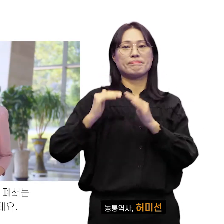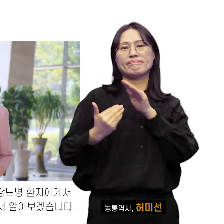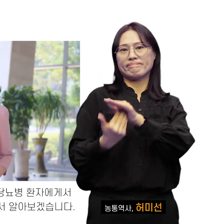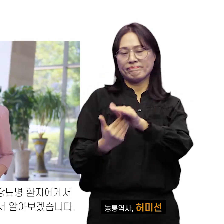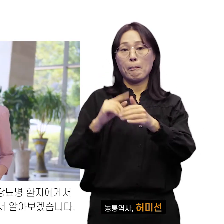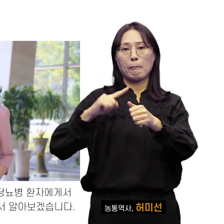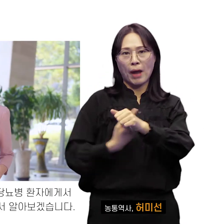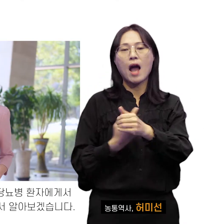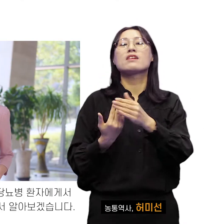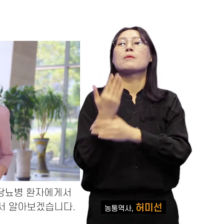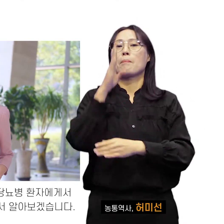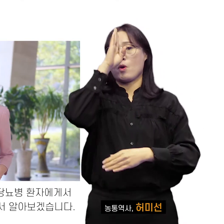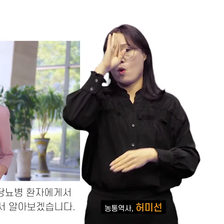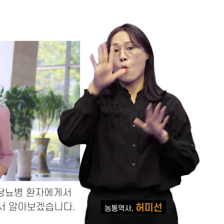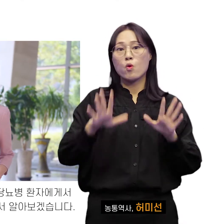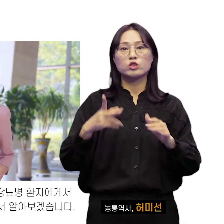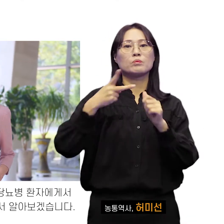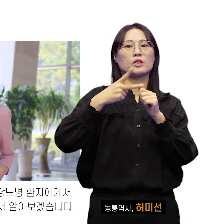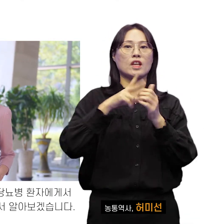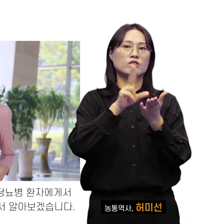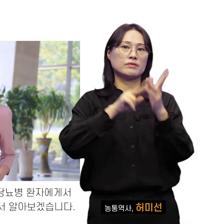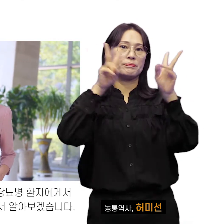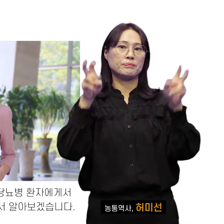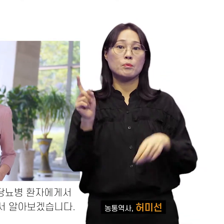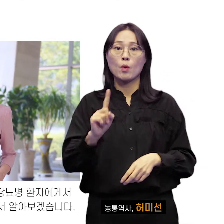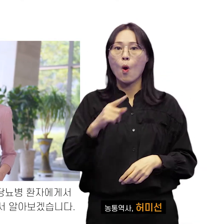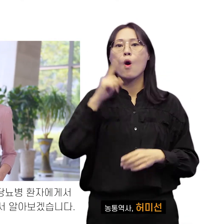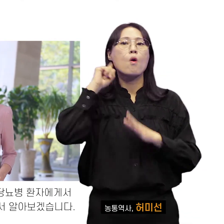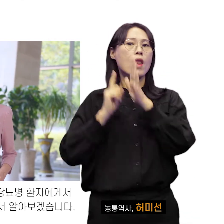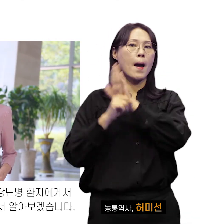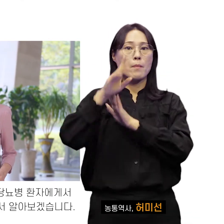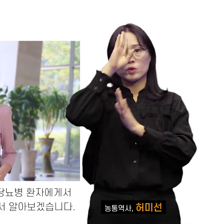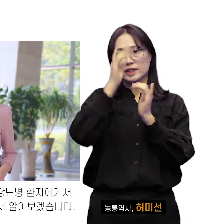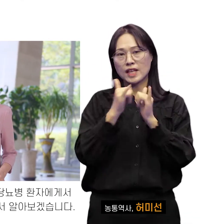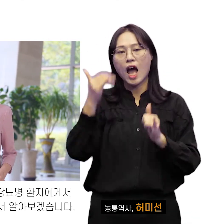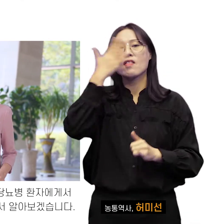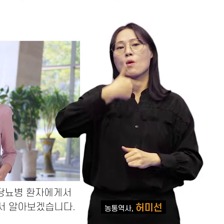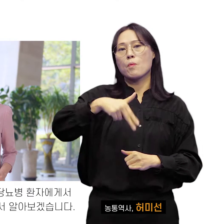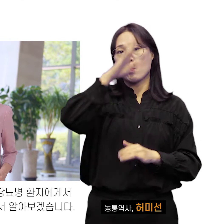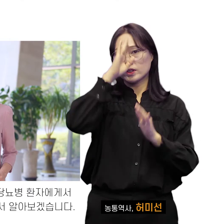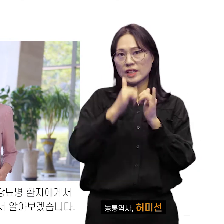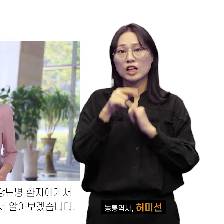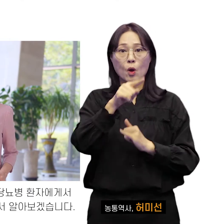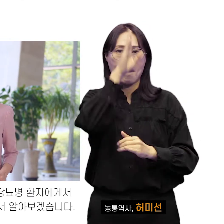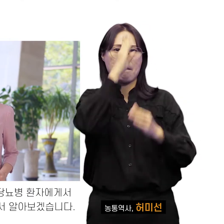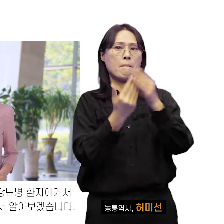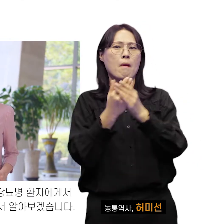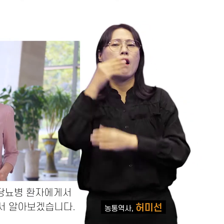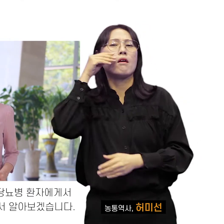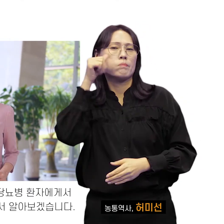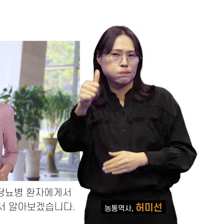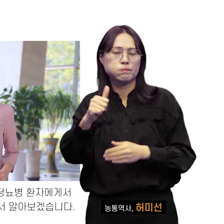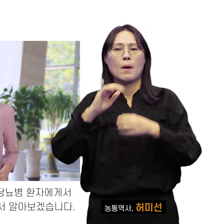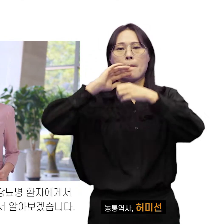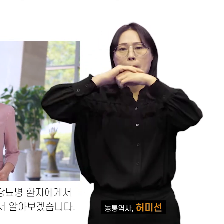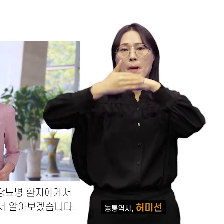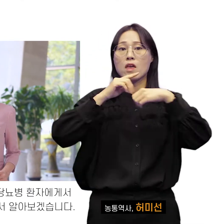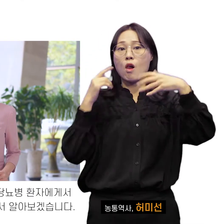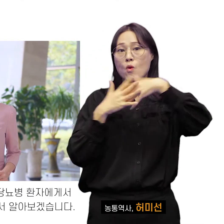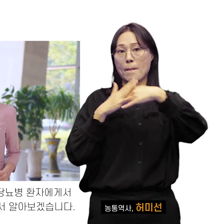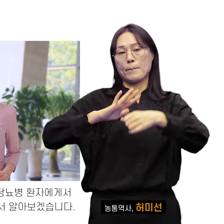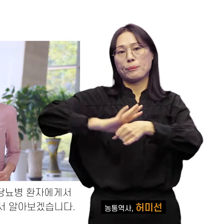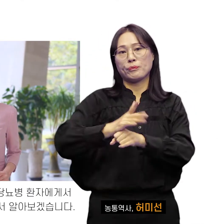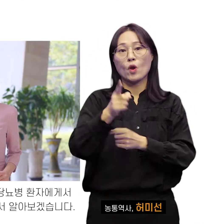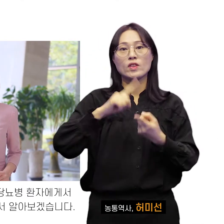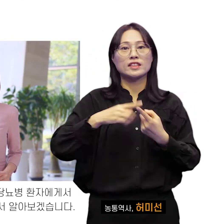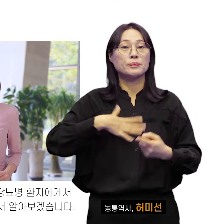질환인데요. 오늘 두 번째 주제로 고혈압 환자와 당뇨병 환자에게서 발병률이 높은 망막혈관 폐쇄에 대해서도